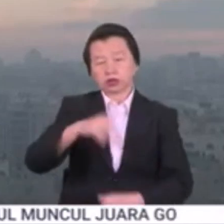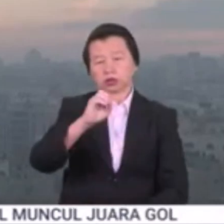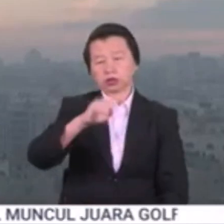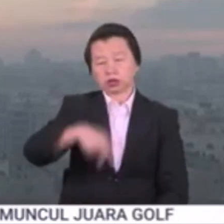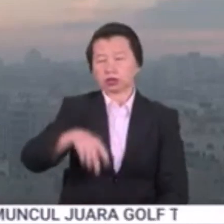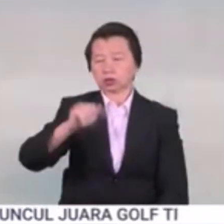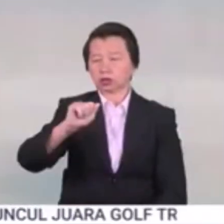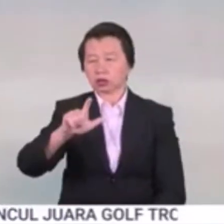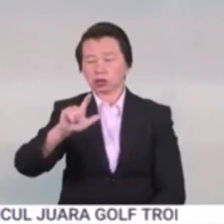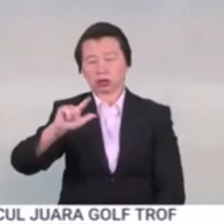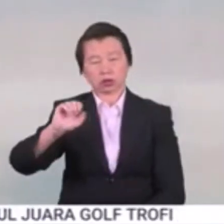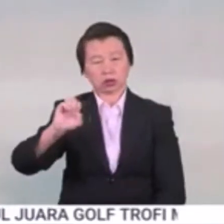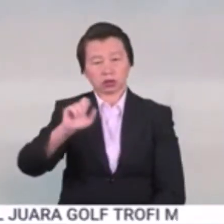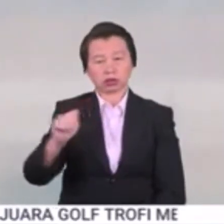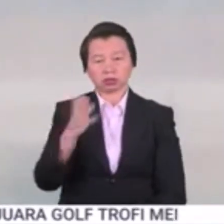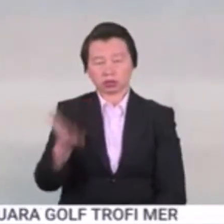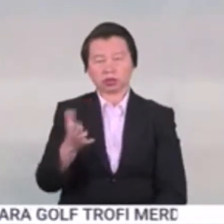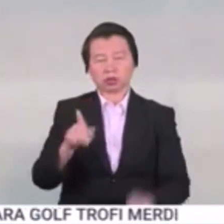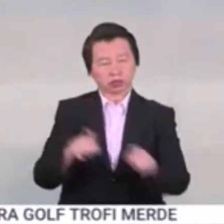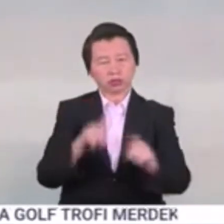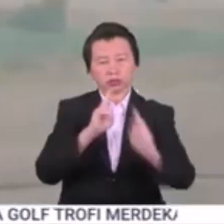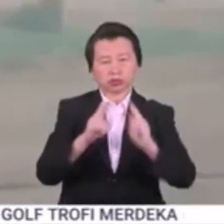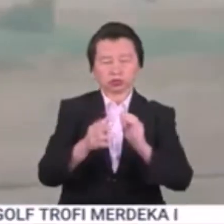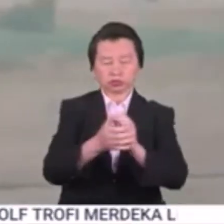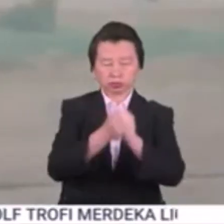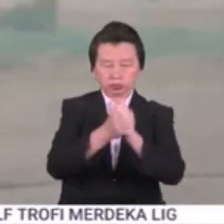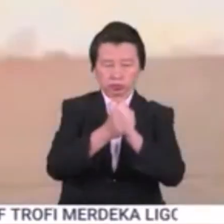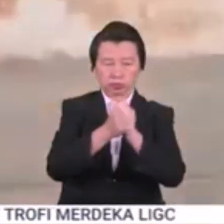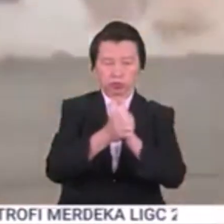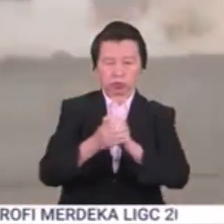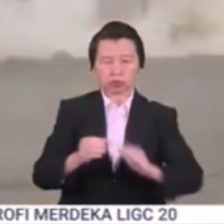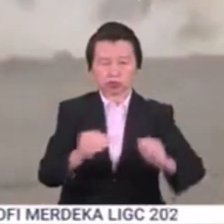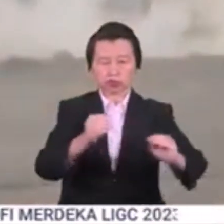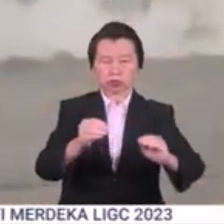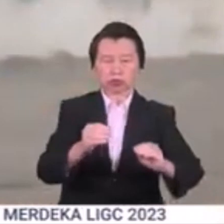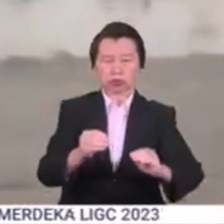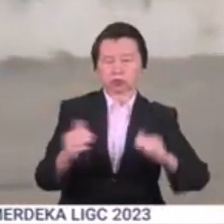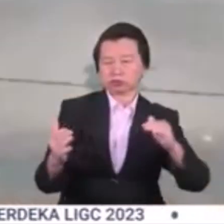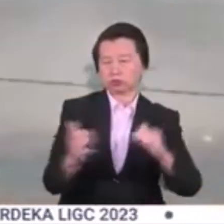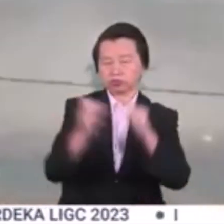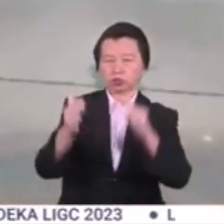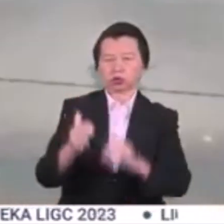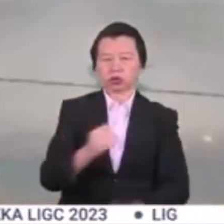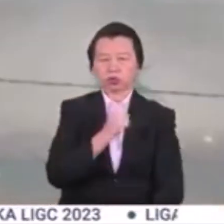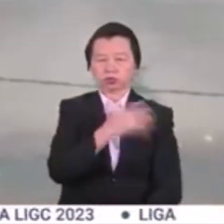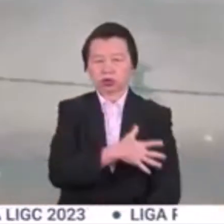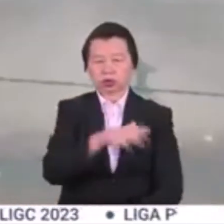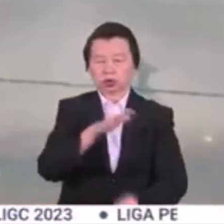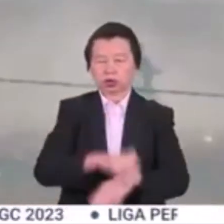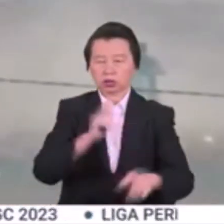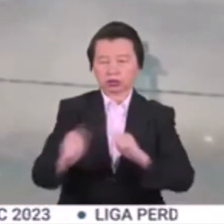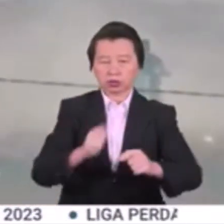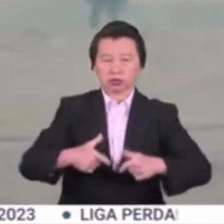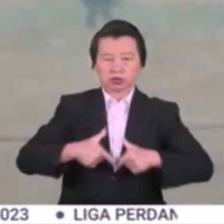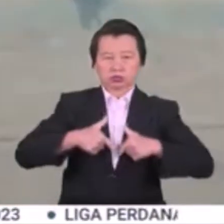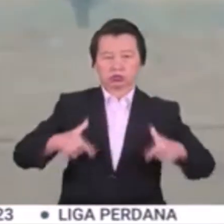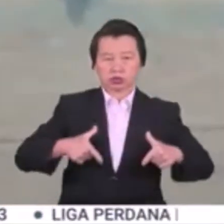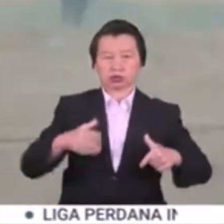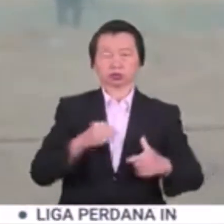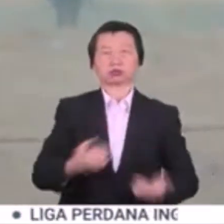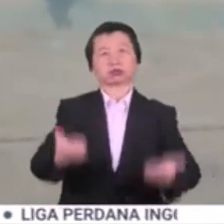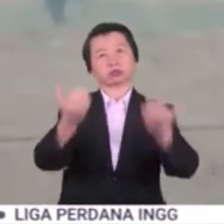al-aqsa flat itu mereka turut mengucapkan tahniah kepada gerakan penentangan Palestin atas tindakan berani dan